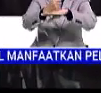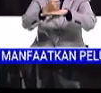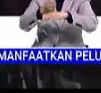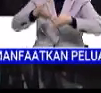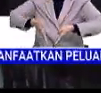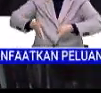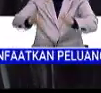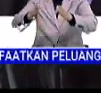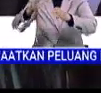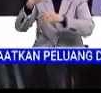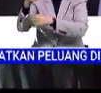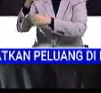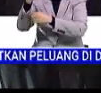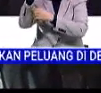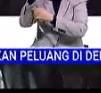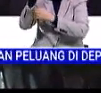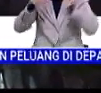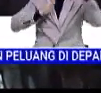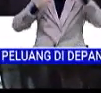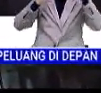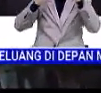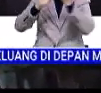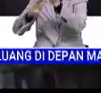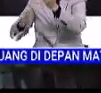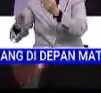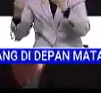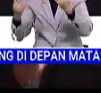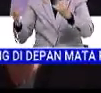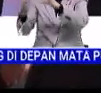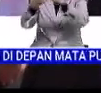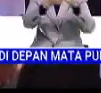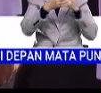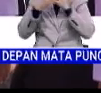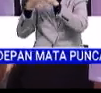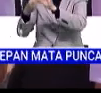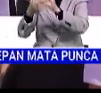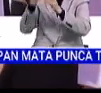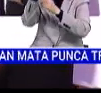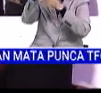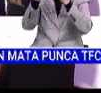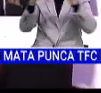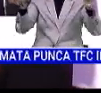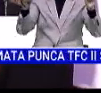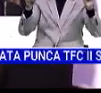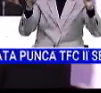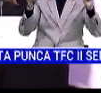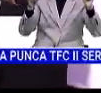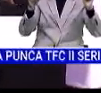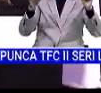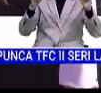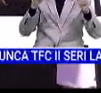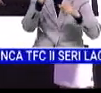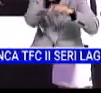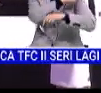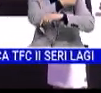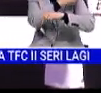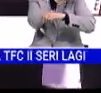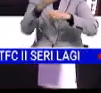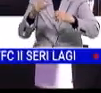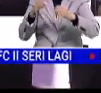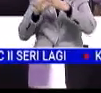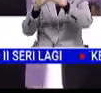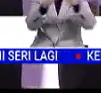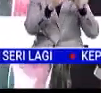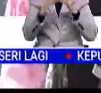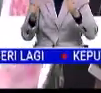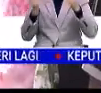laluan hijau timbal balas Malaysia-Brunei, cadangan kerjasama dalam bidang diplomasi vaksin serta cadangan ke arah pengukuhan